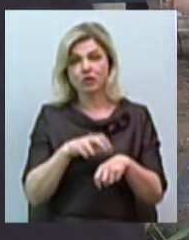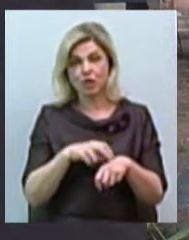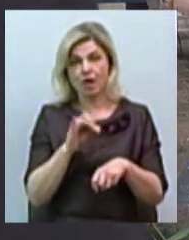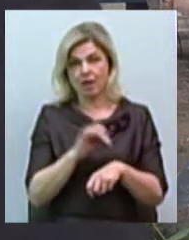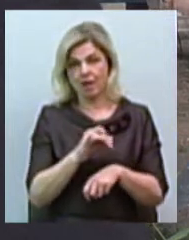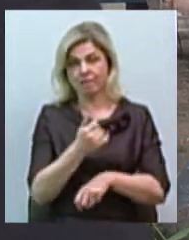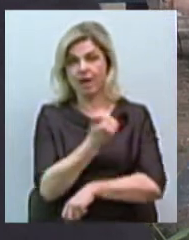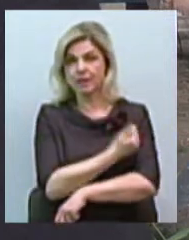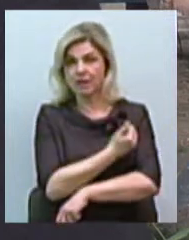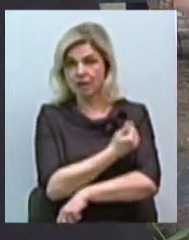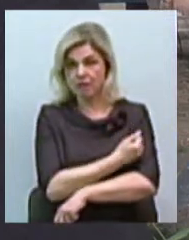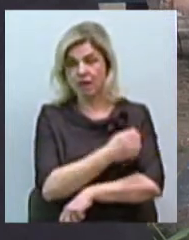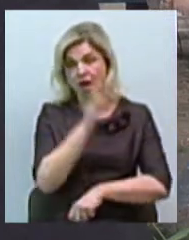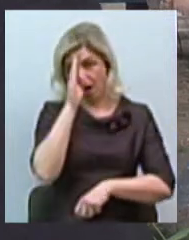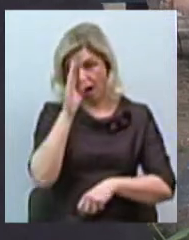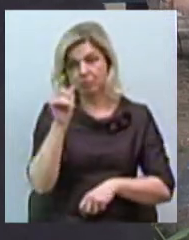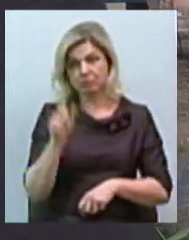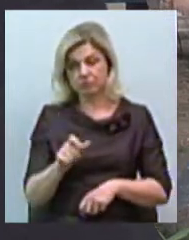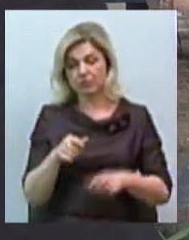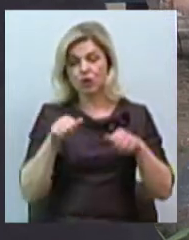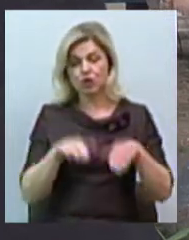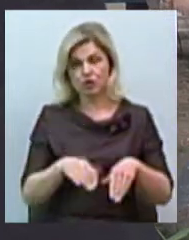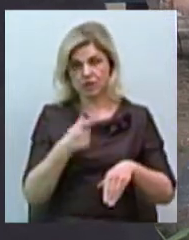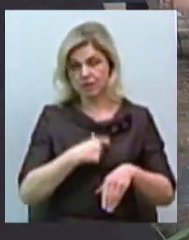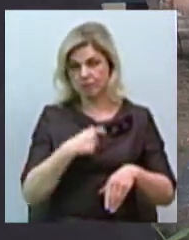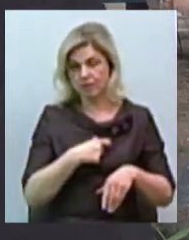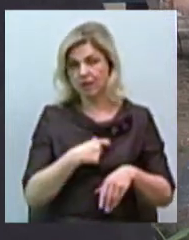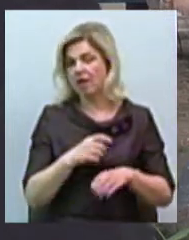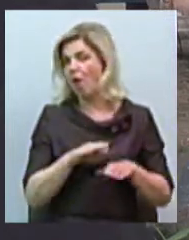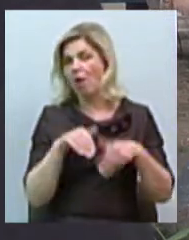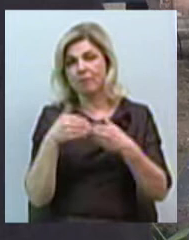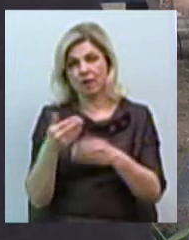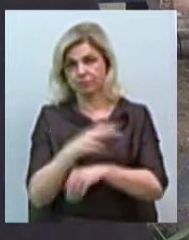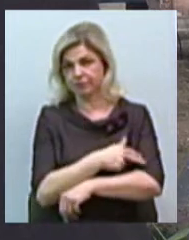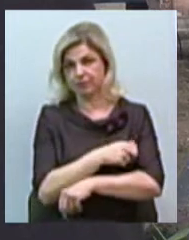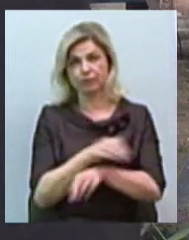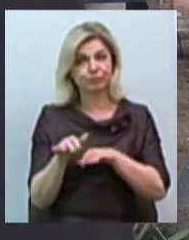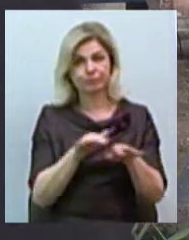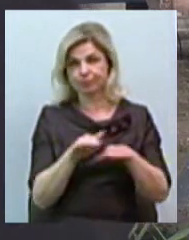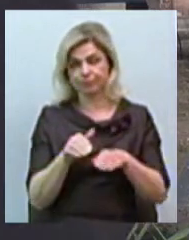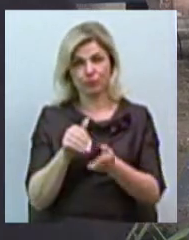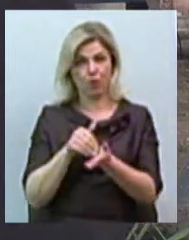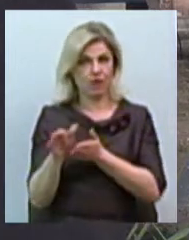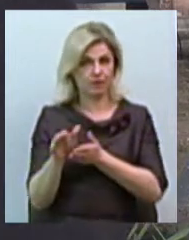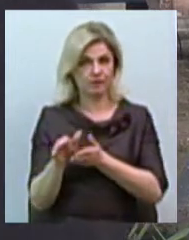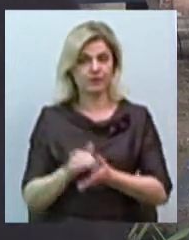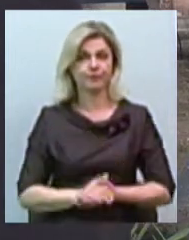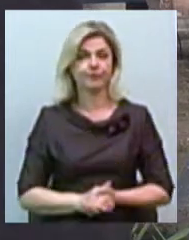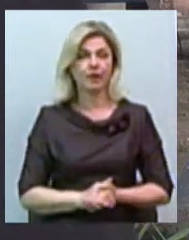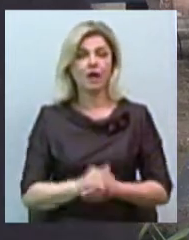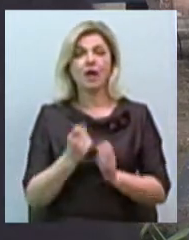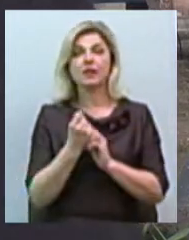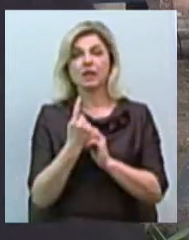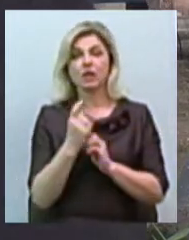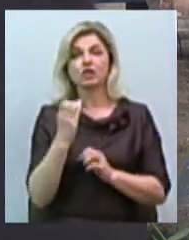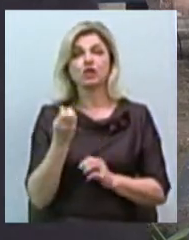Але чоловік прийняв для себе відповідне рішення і не звернувся за подальшою медичною допомогою. І вже